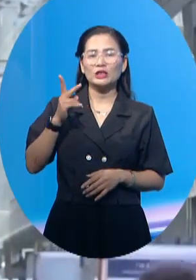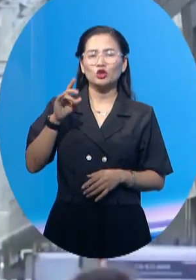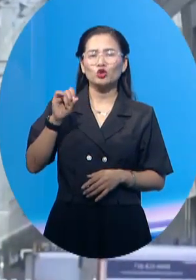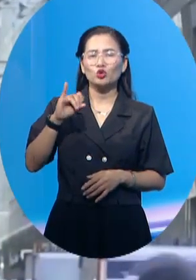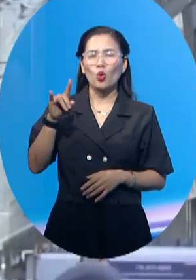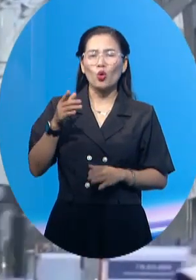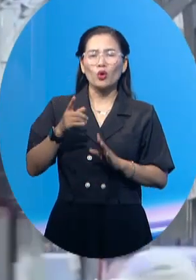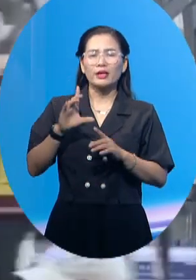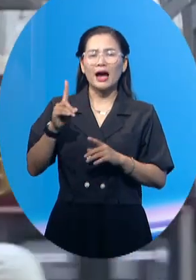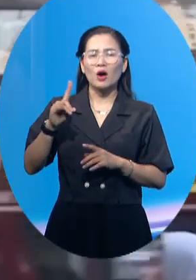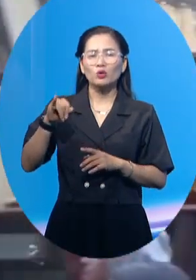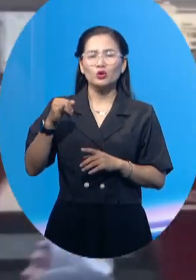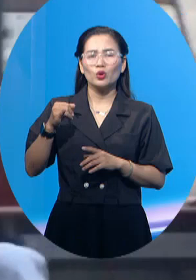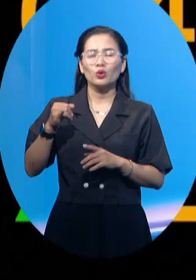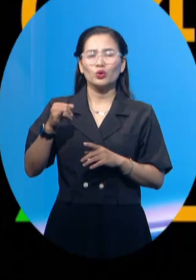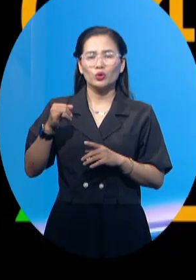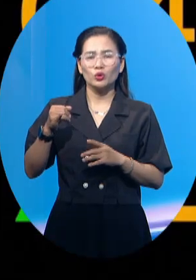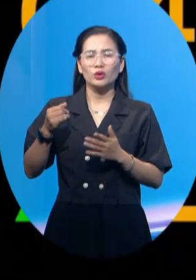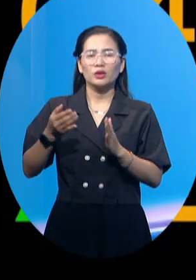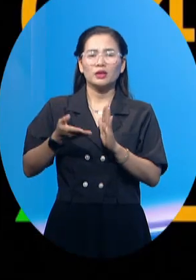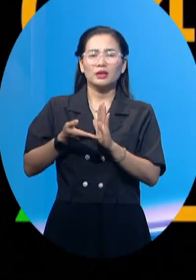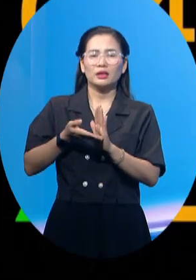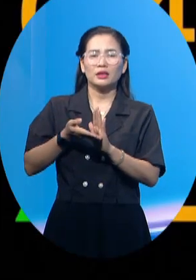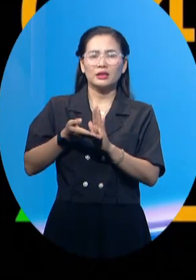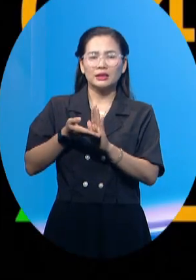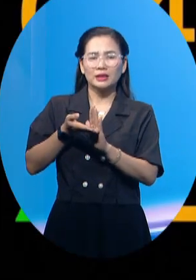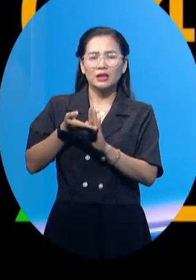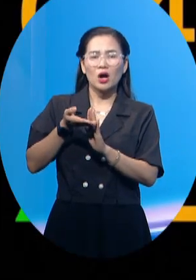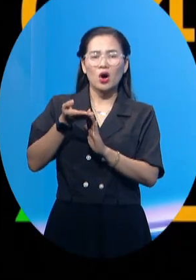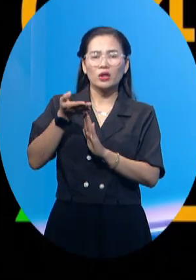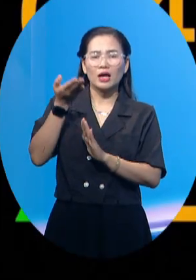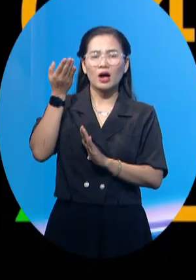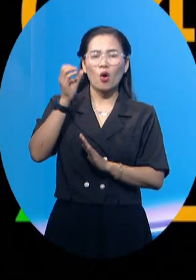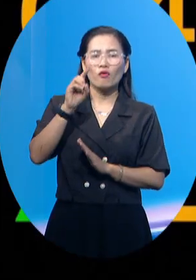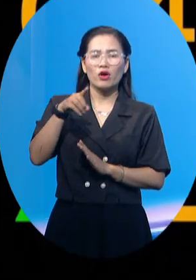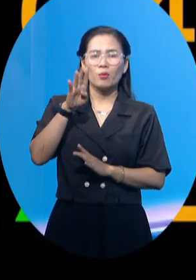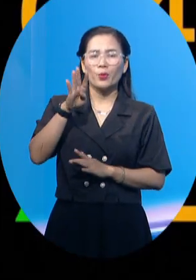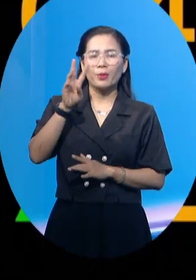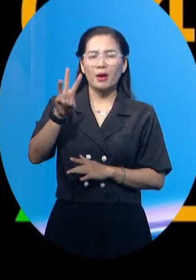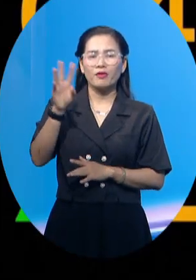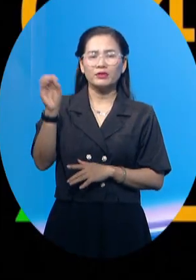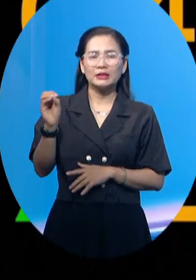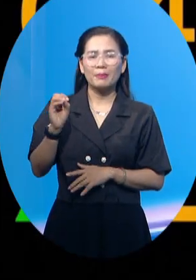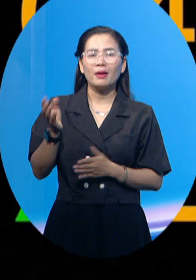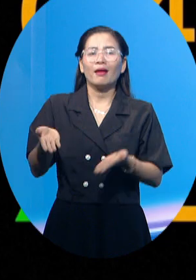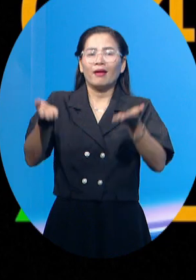lên 14.761,56 điểm. Trong khi đó, chỉ số Dow Jones tăng 0,43%,